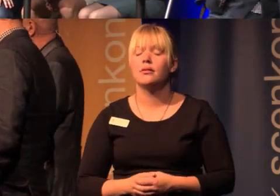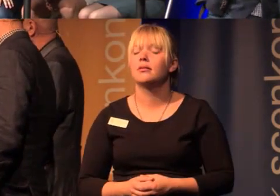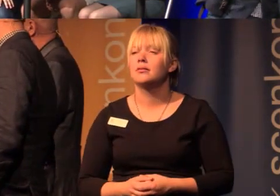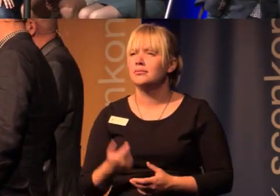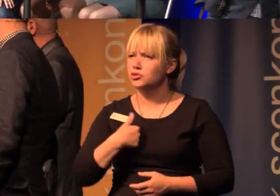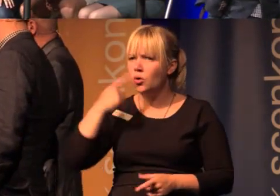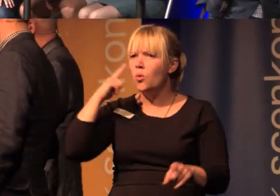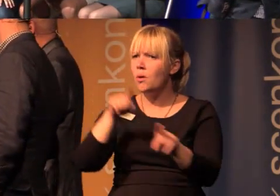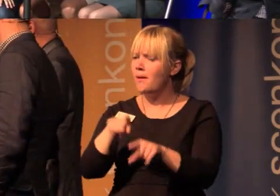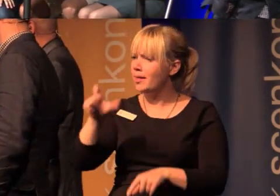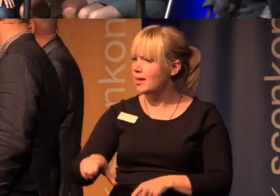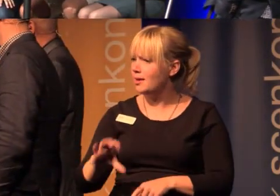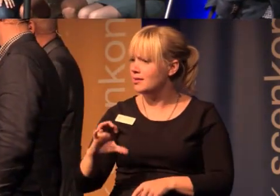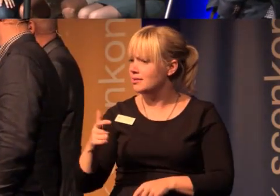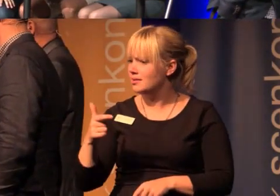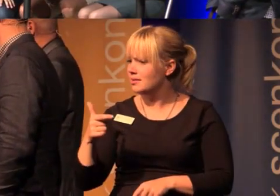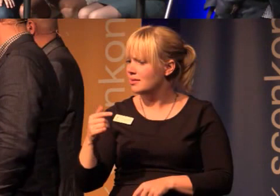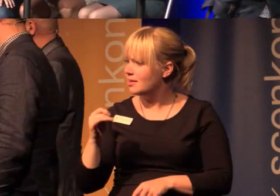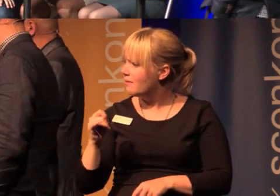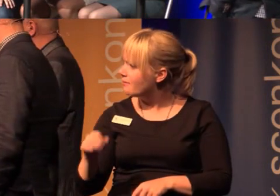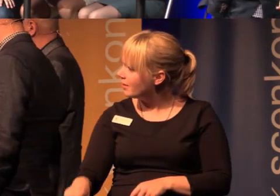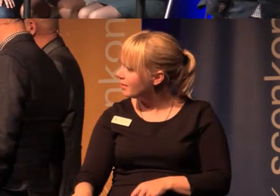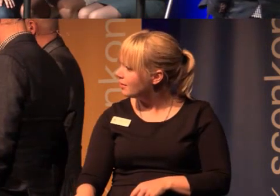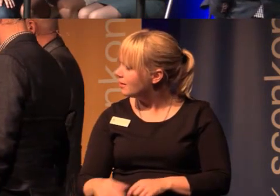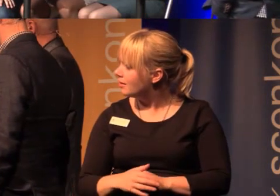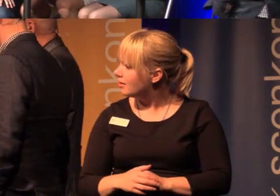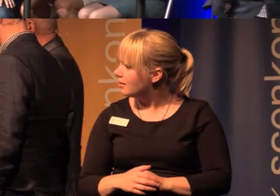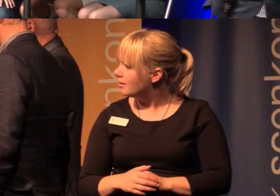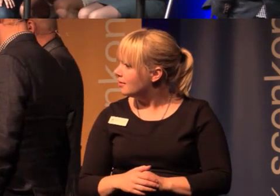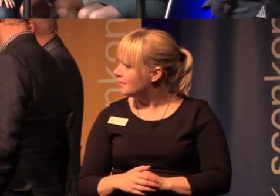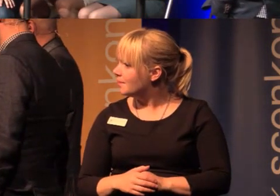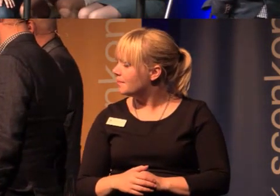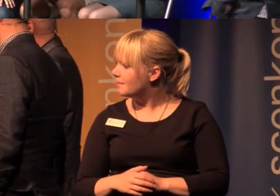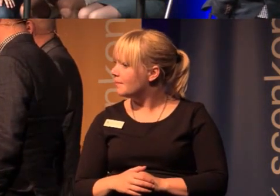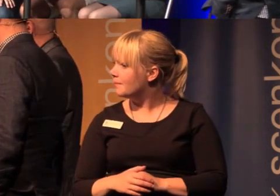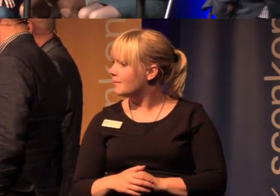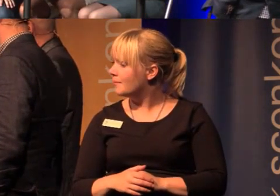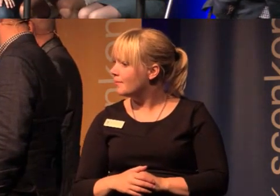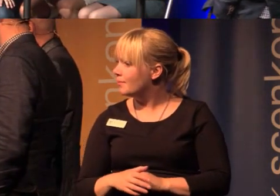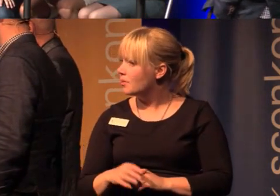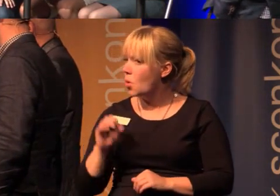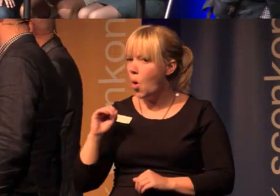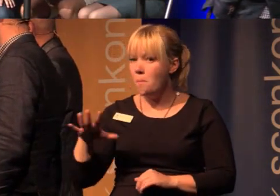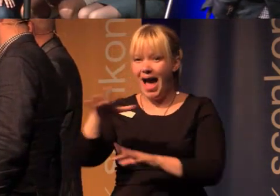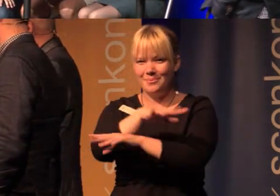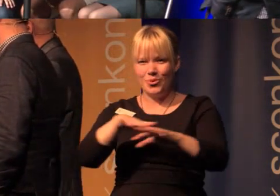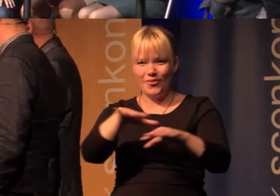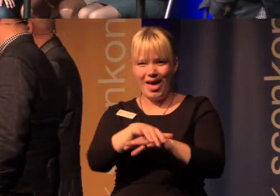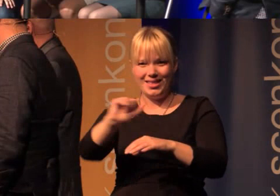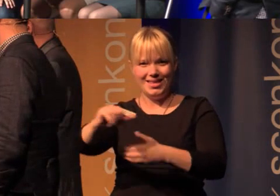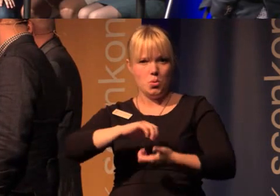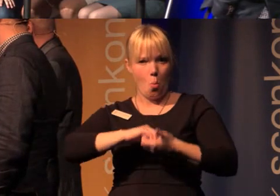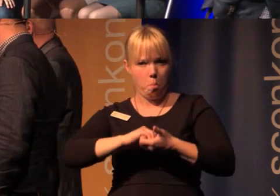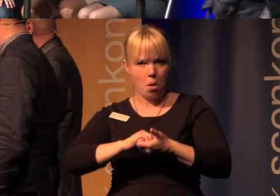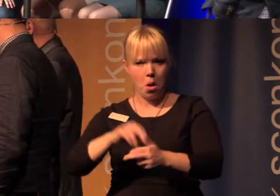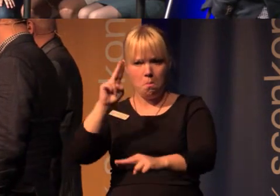Stefan en hel del om just, både när det kommer till liksom så här, finns det ett självändamål i att atmosfären på Operan och